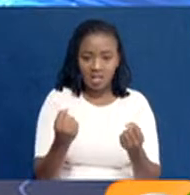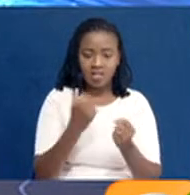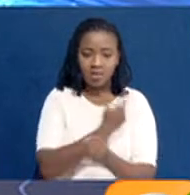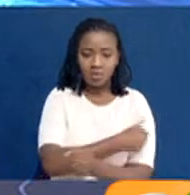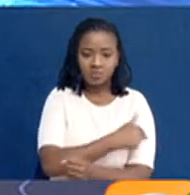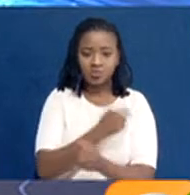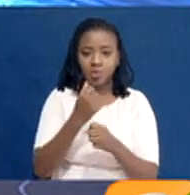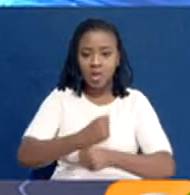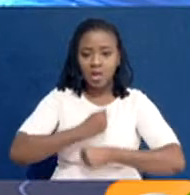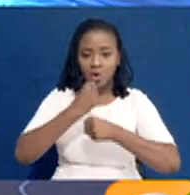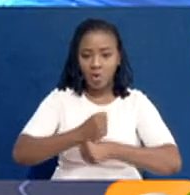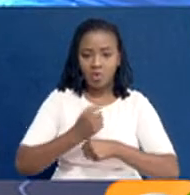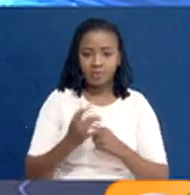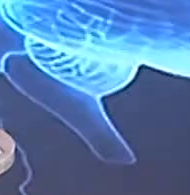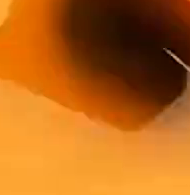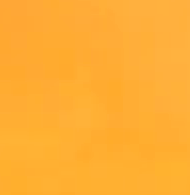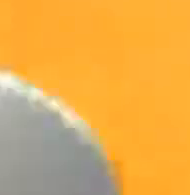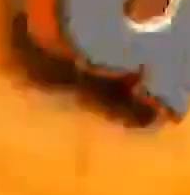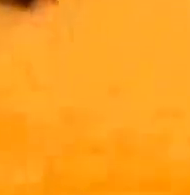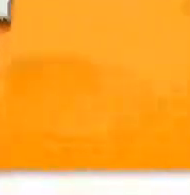Ngong.